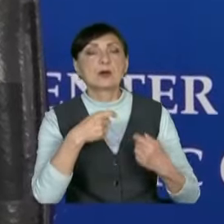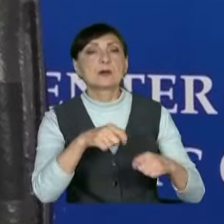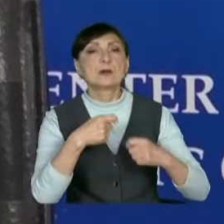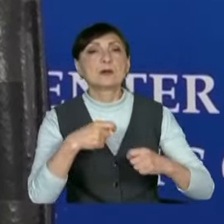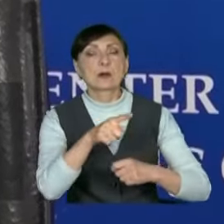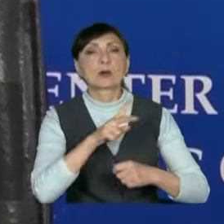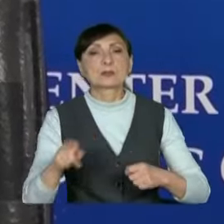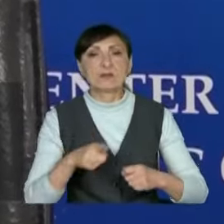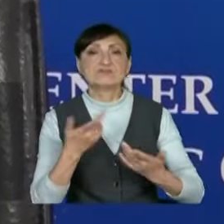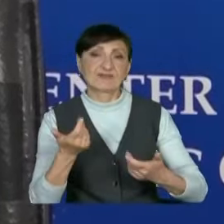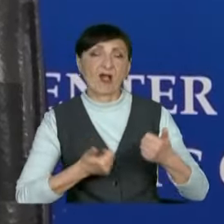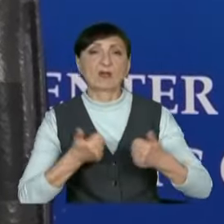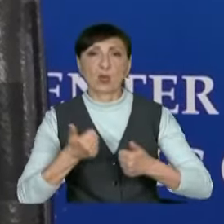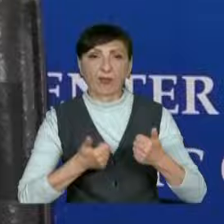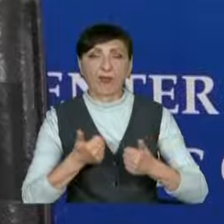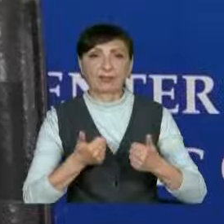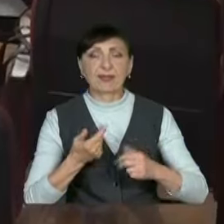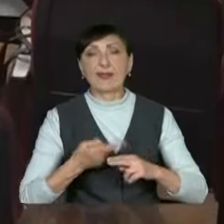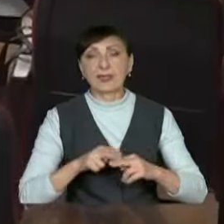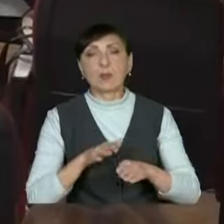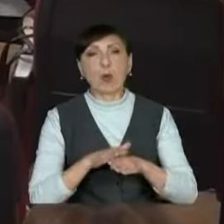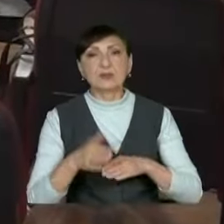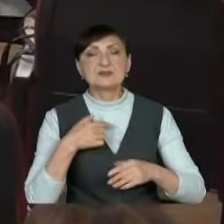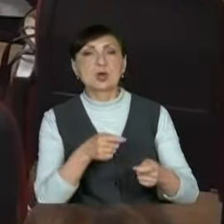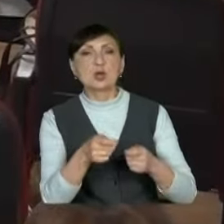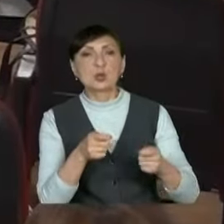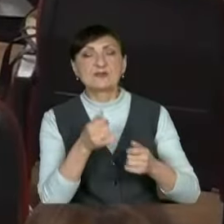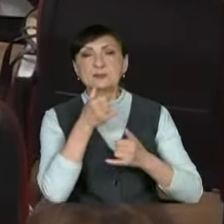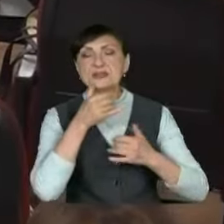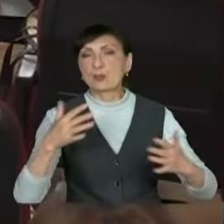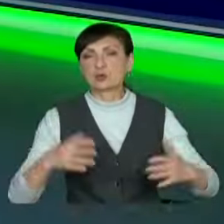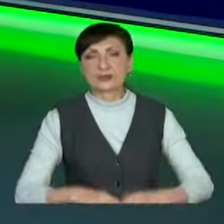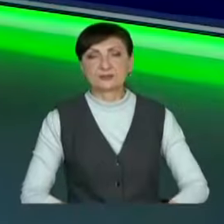это конкурентная среда, и полностью мы его регулировать тоже не можем.